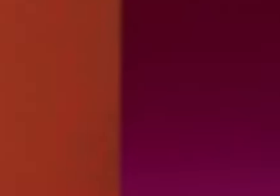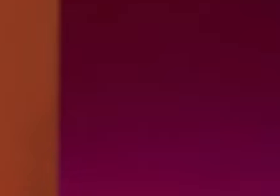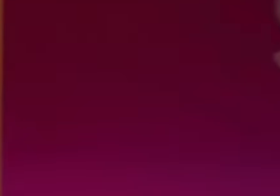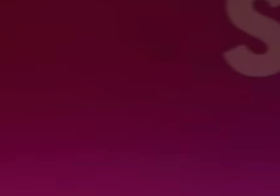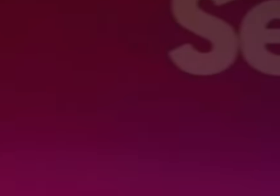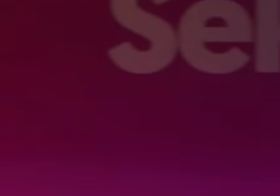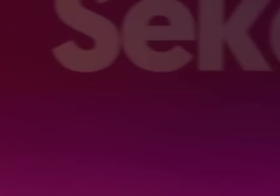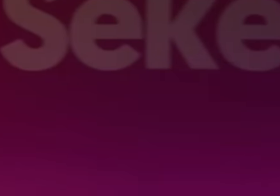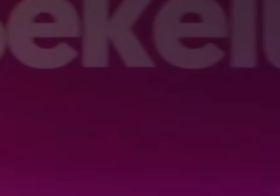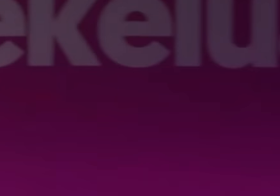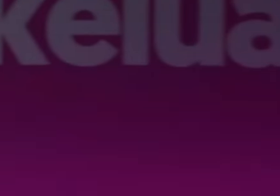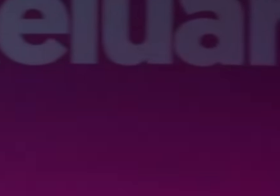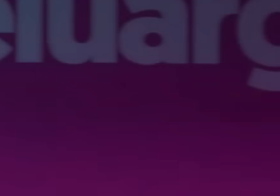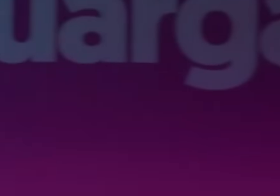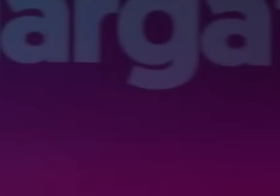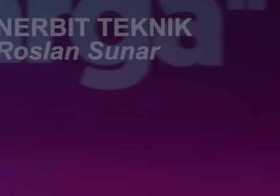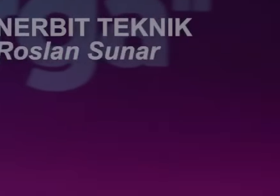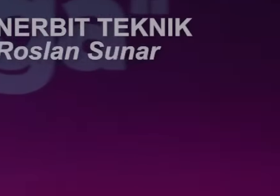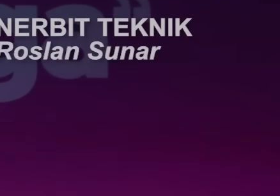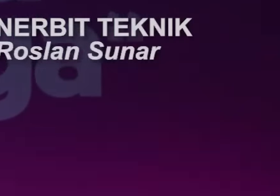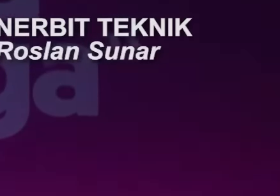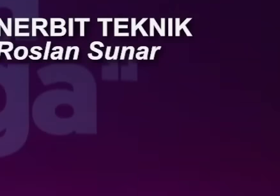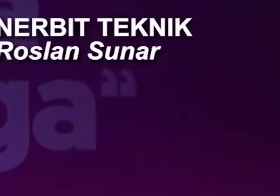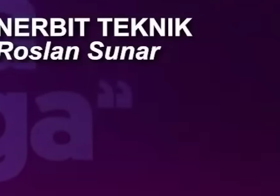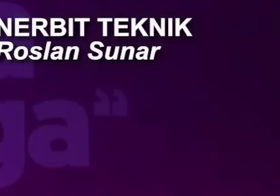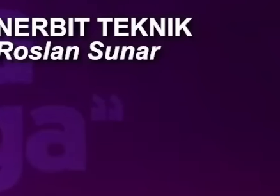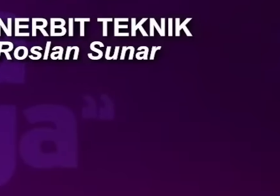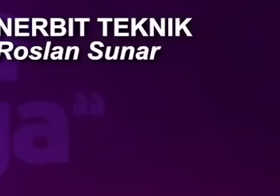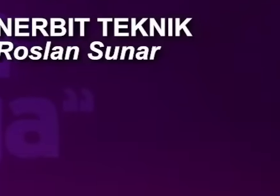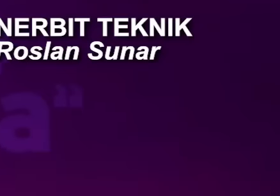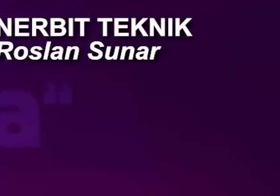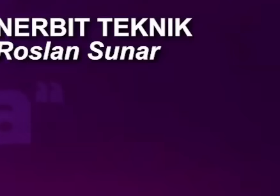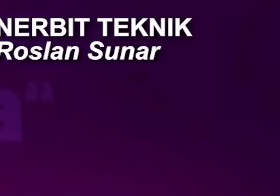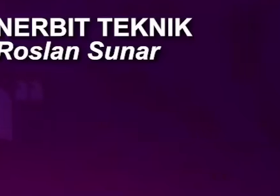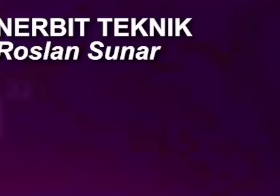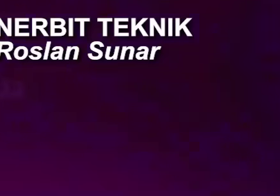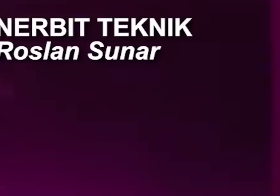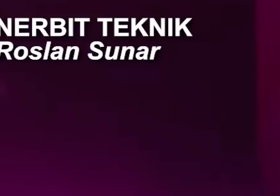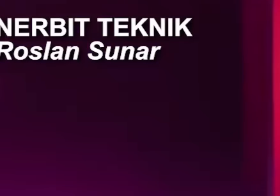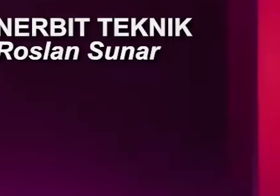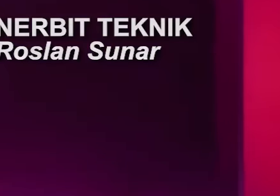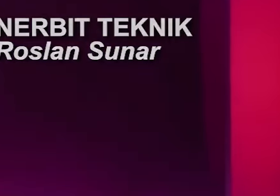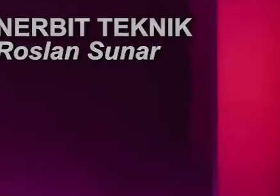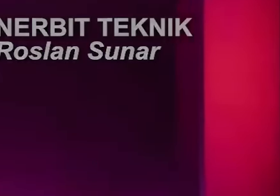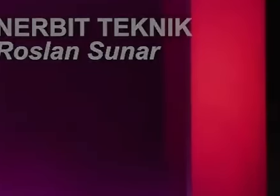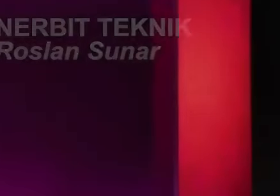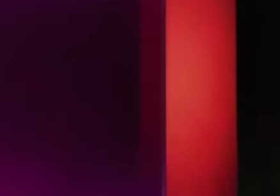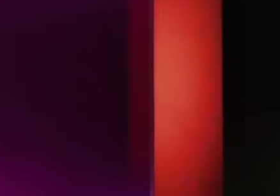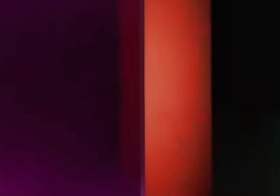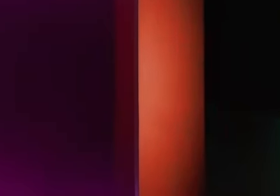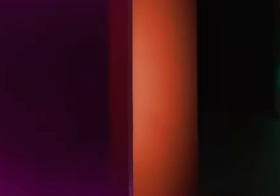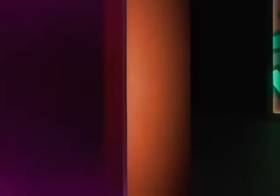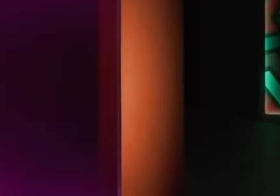rahm Allahumma zakirna minhu Ma